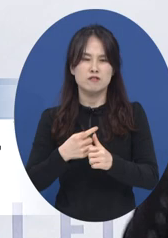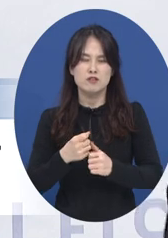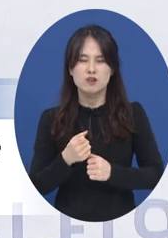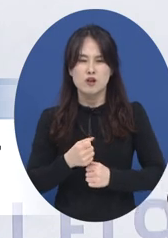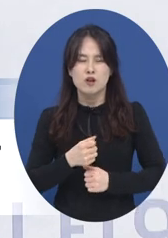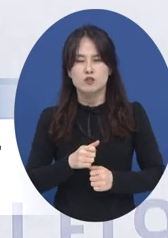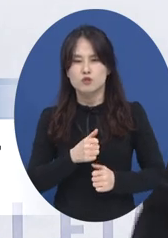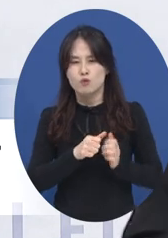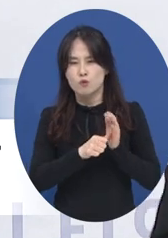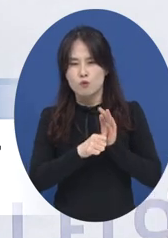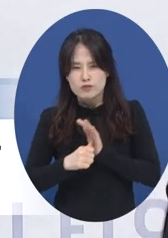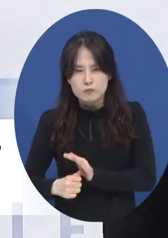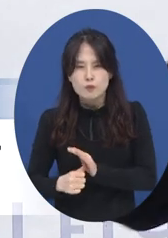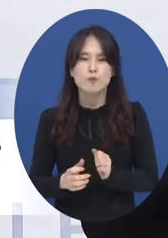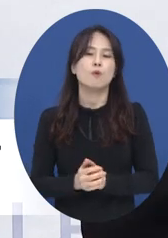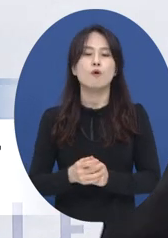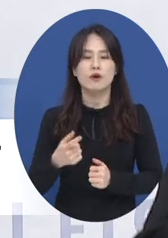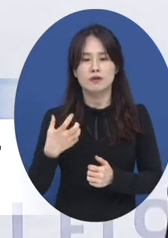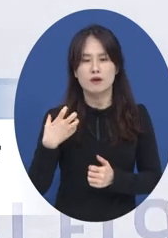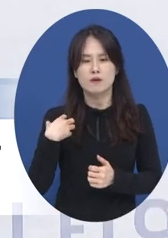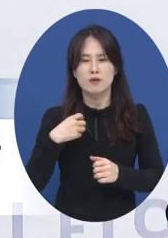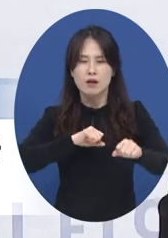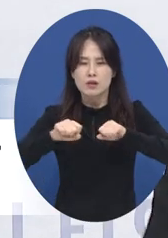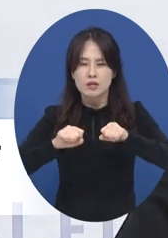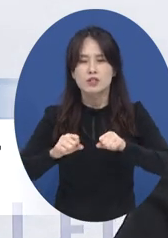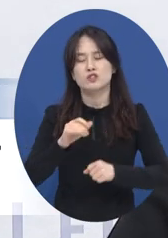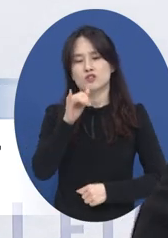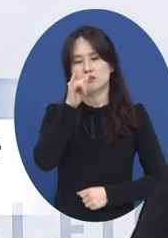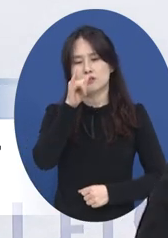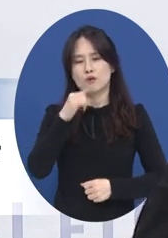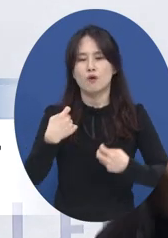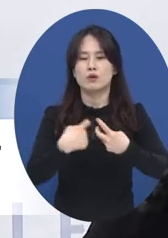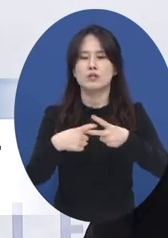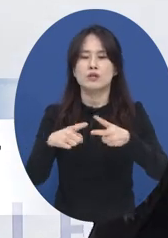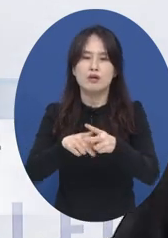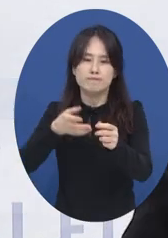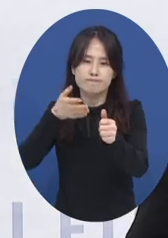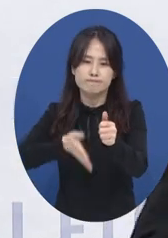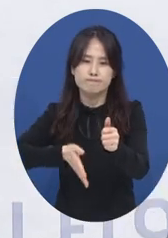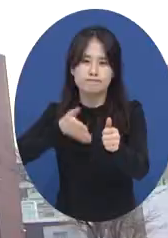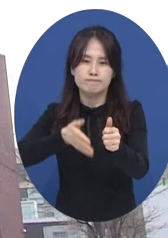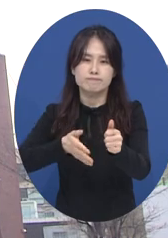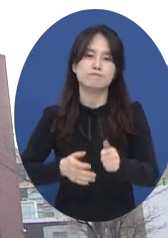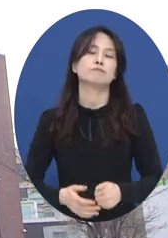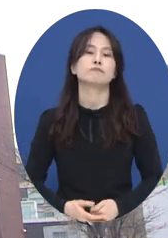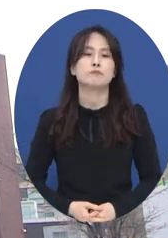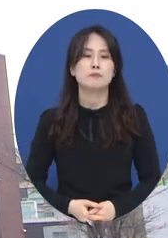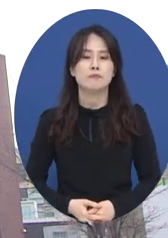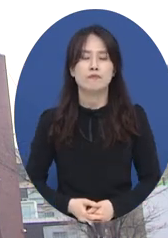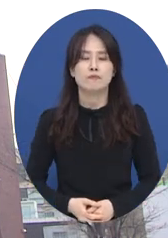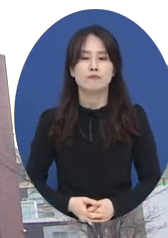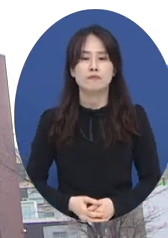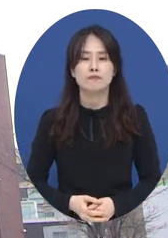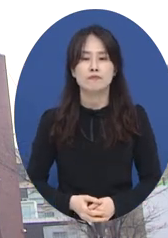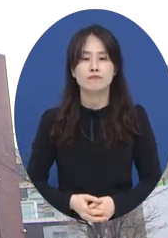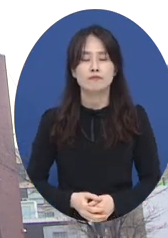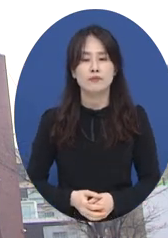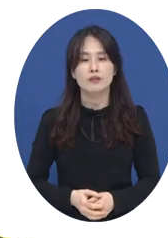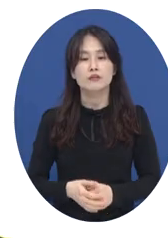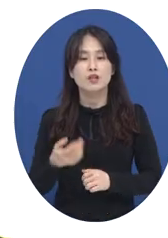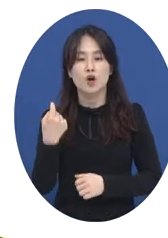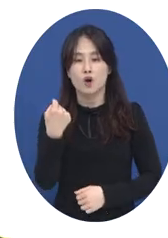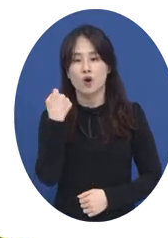감수하고서라도 그 의무를 이행할 수밖에 없다는 점을 양해해 주시길 부탁드립니다. 한편 경기도는